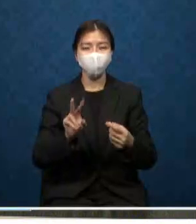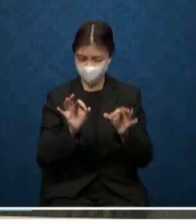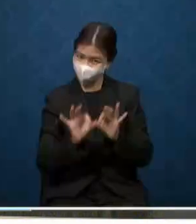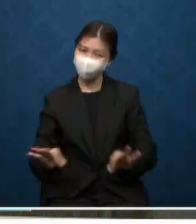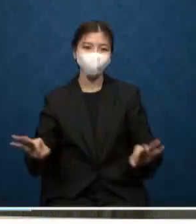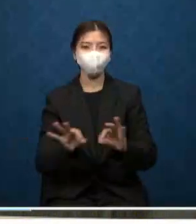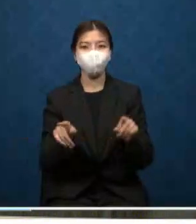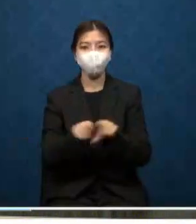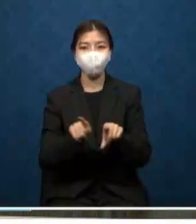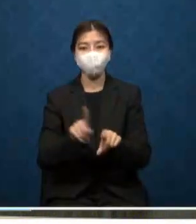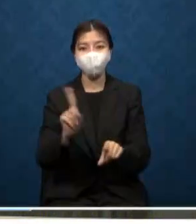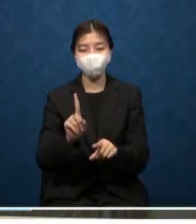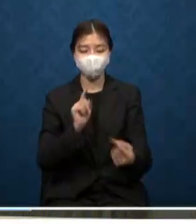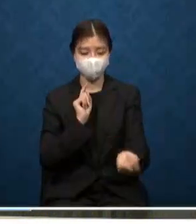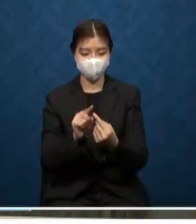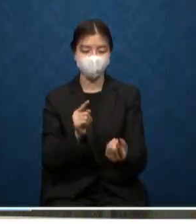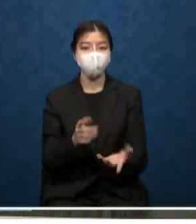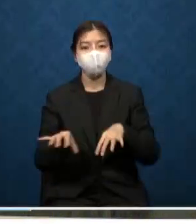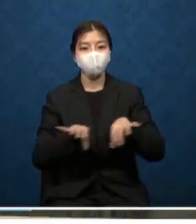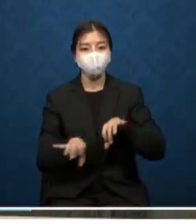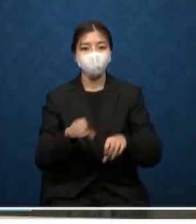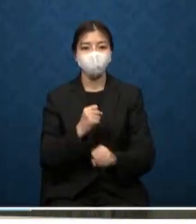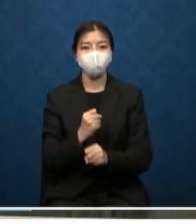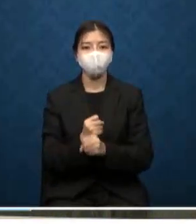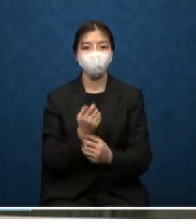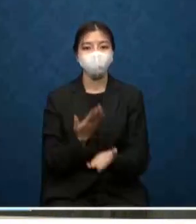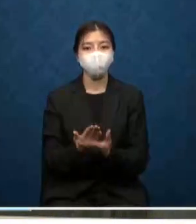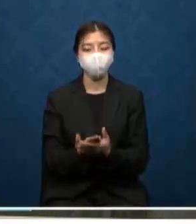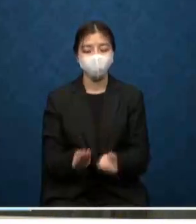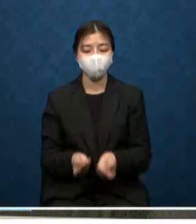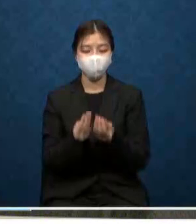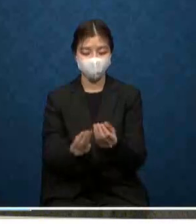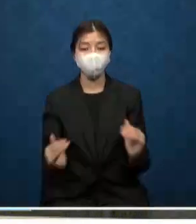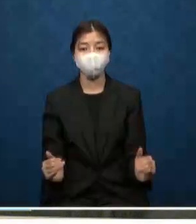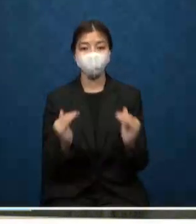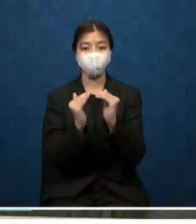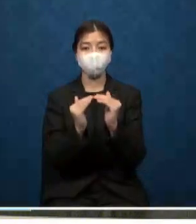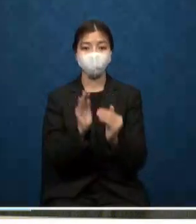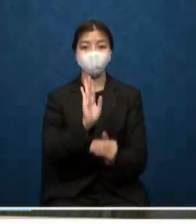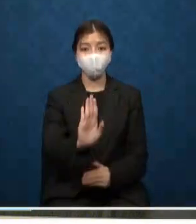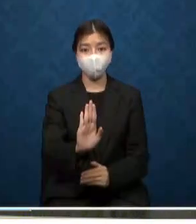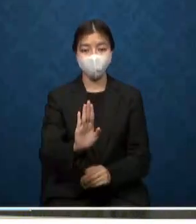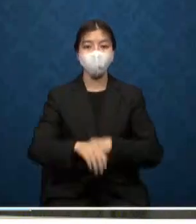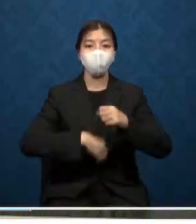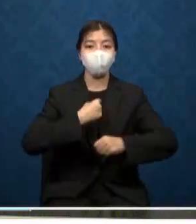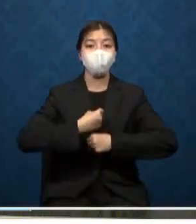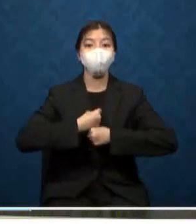กันก็คือการจัดสรรหรือจัดทำงบประมาณให้มีความเสมอภาคระหว่างวัย